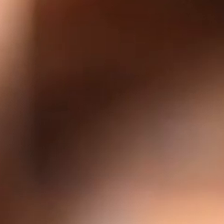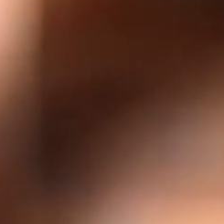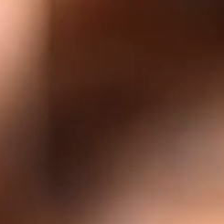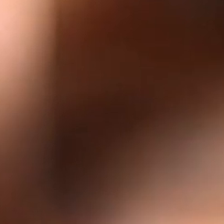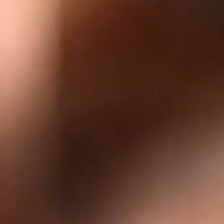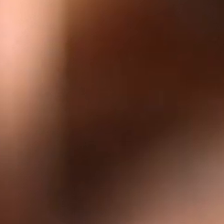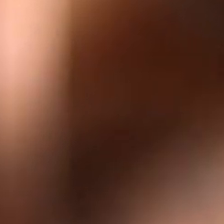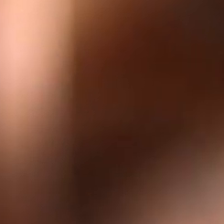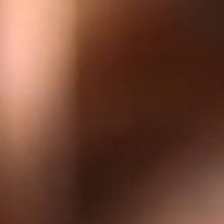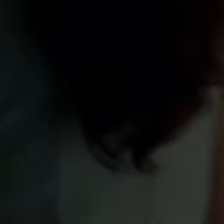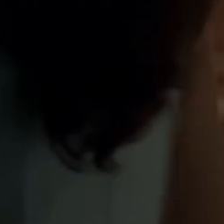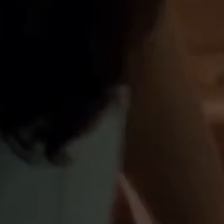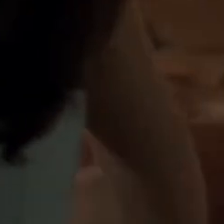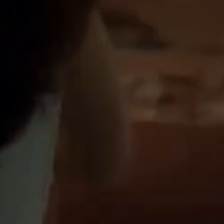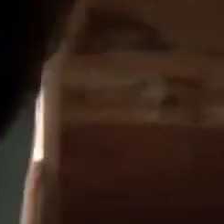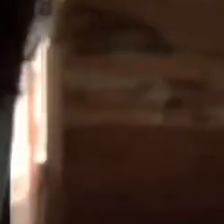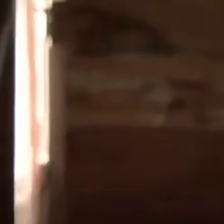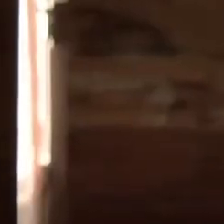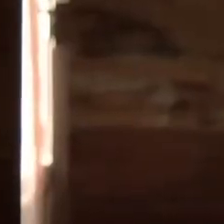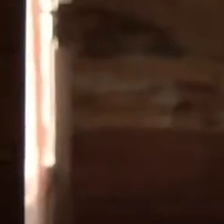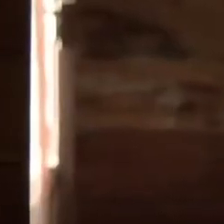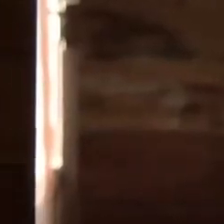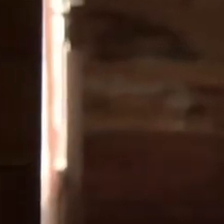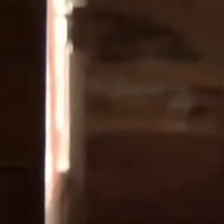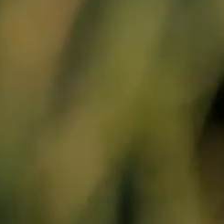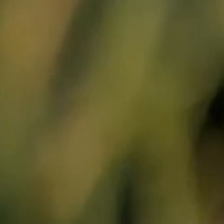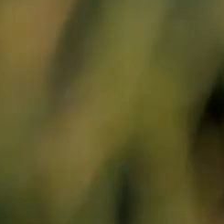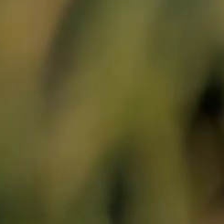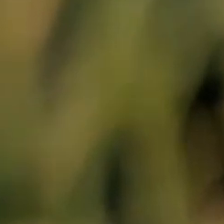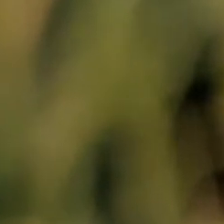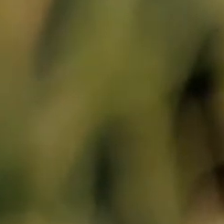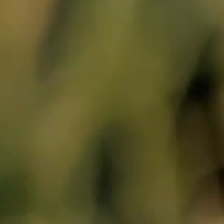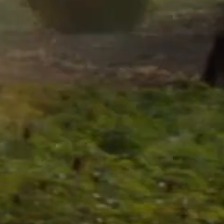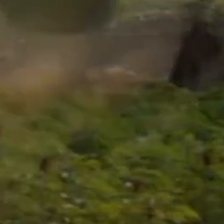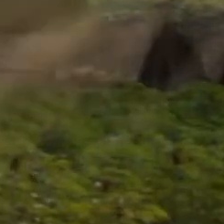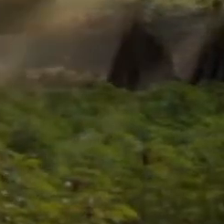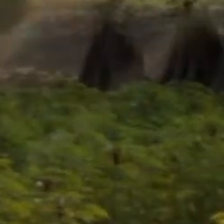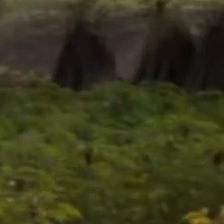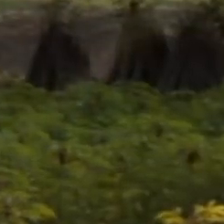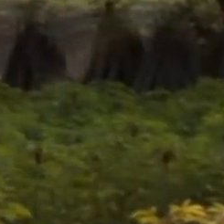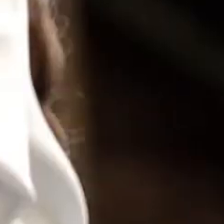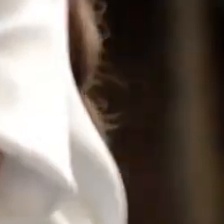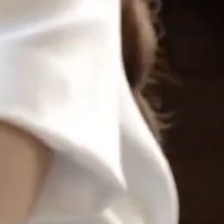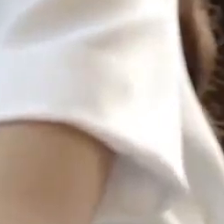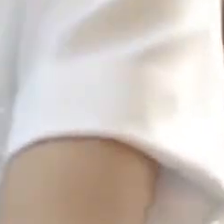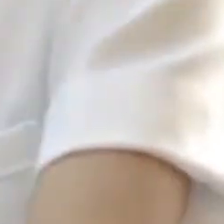ฉันมาเริ่มต้นที่นี่เพื่อที่เดินตามอุดมการณ์ของ